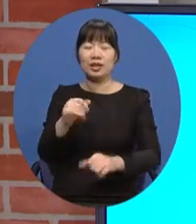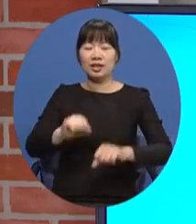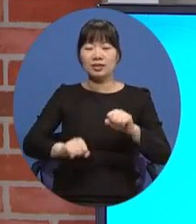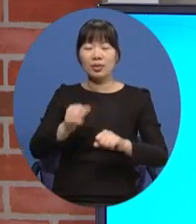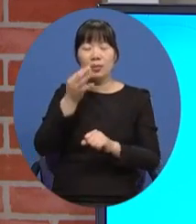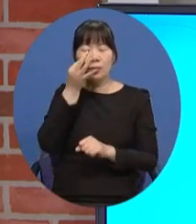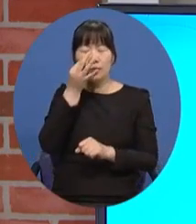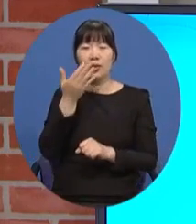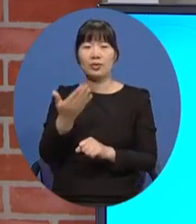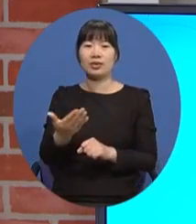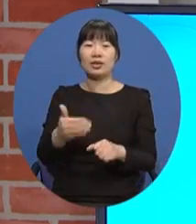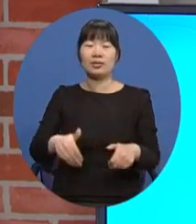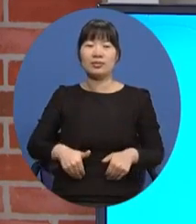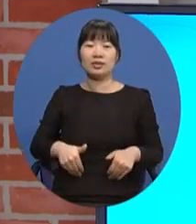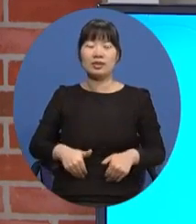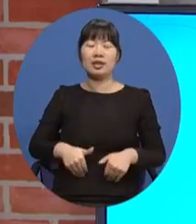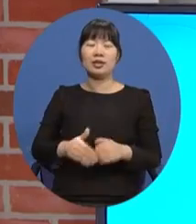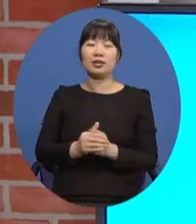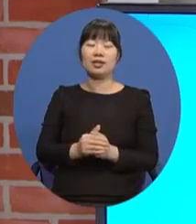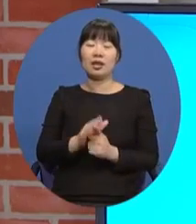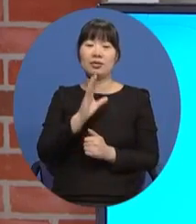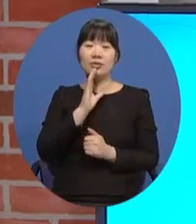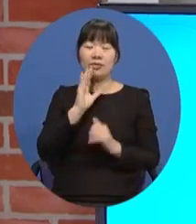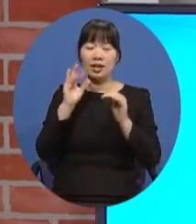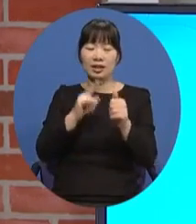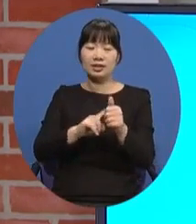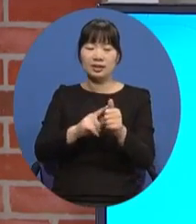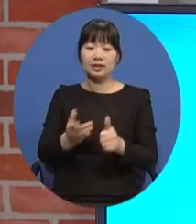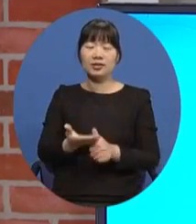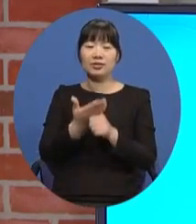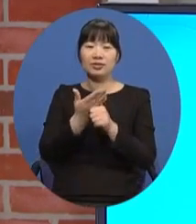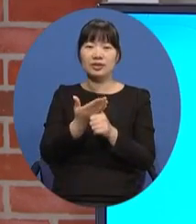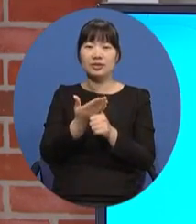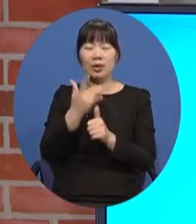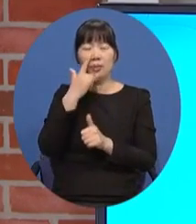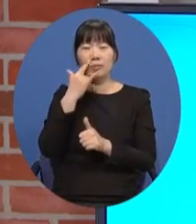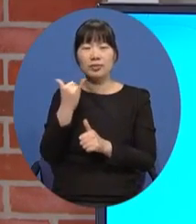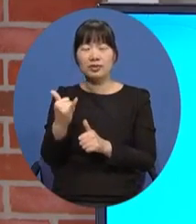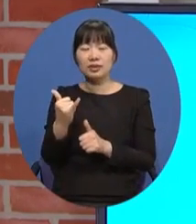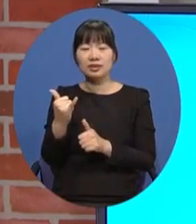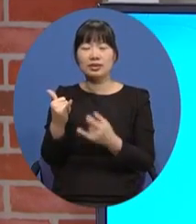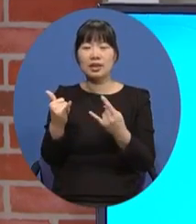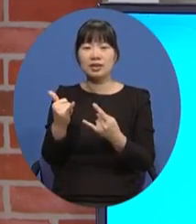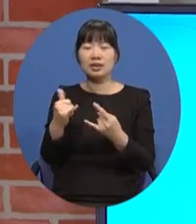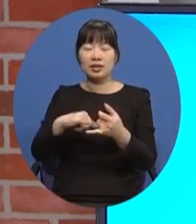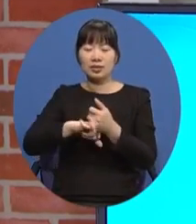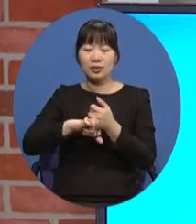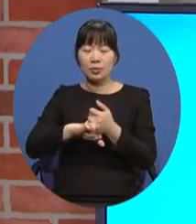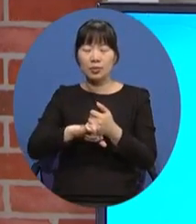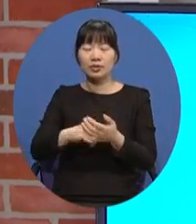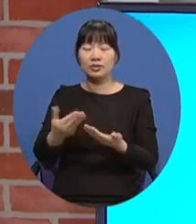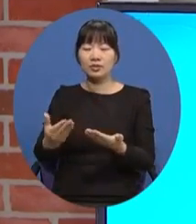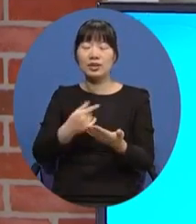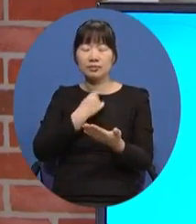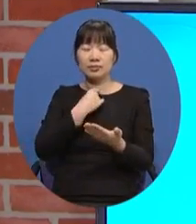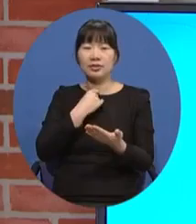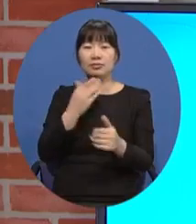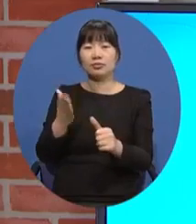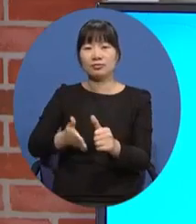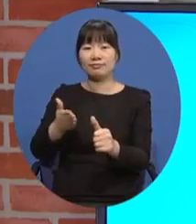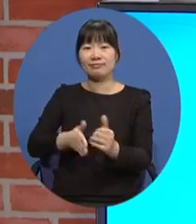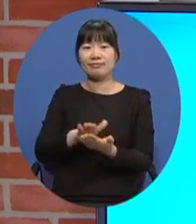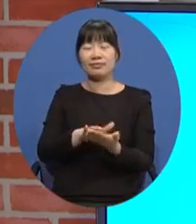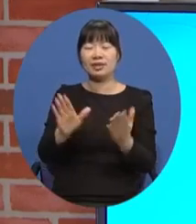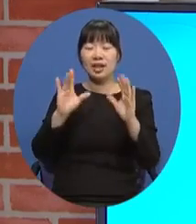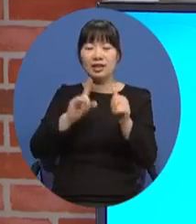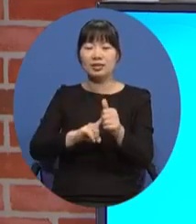행동으로 보여줘야 된다. 그게 정말 아이들 키우는 이 부모님들에게 저는 꼭 좀 드리고 싶은 부탁입니다.